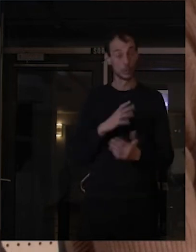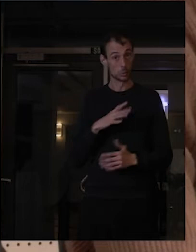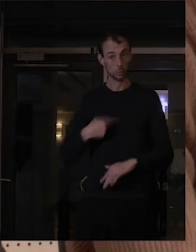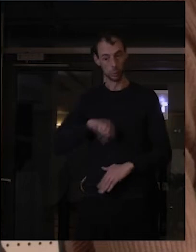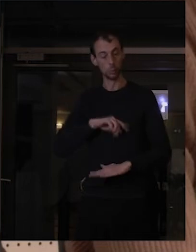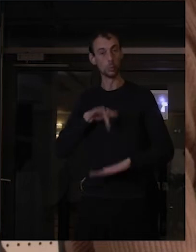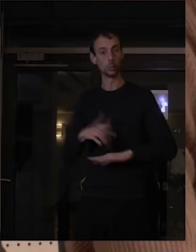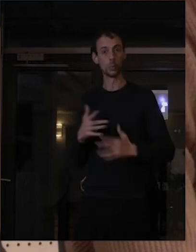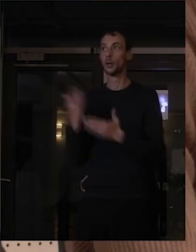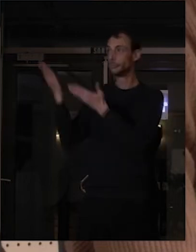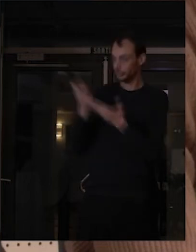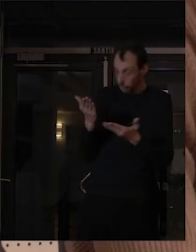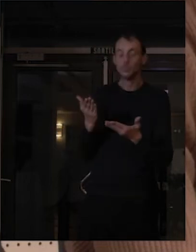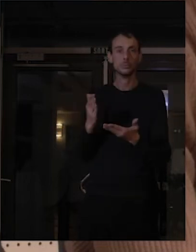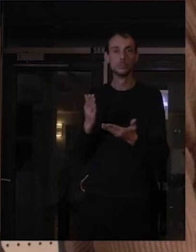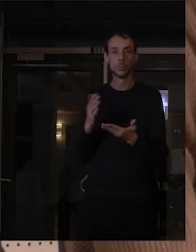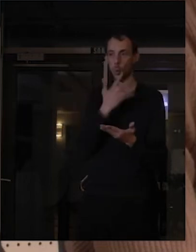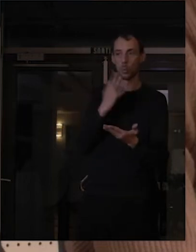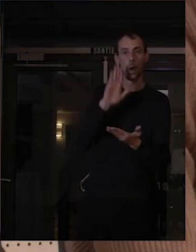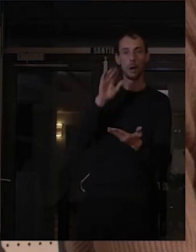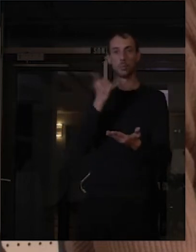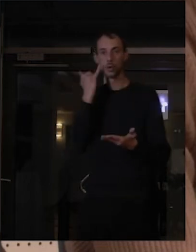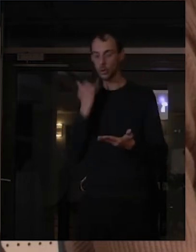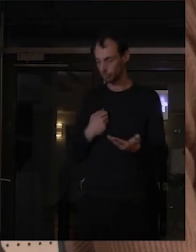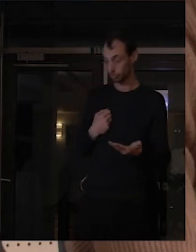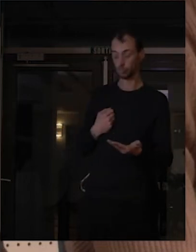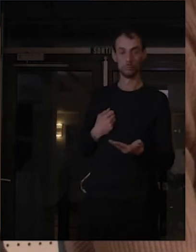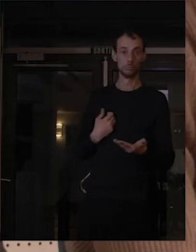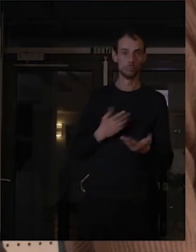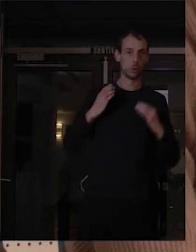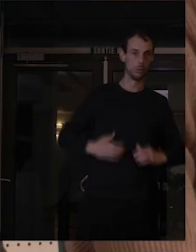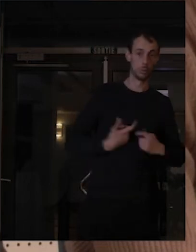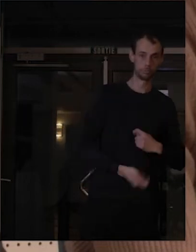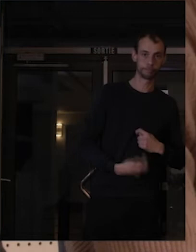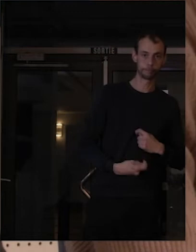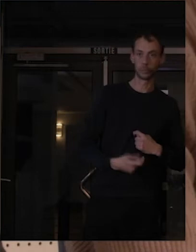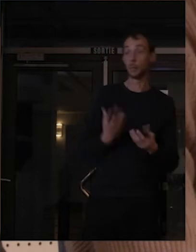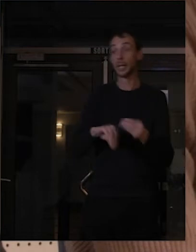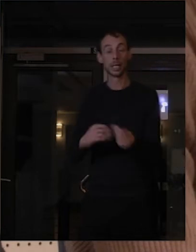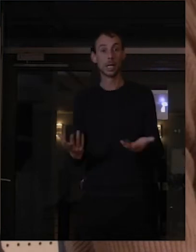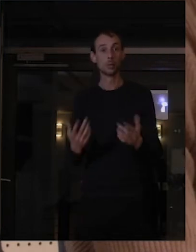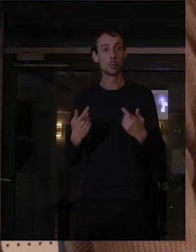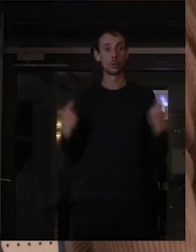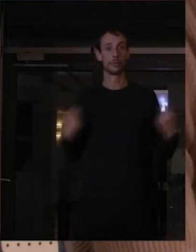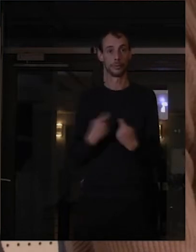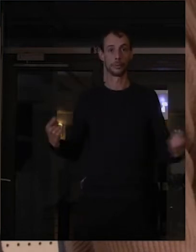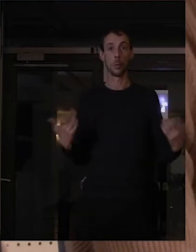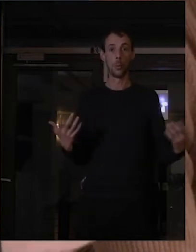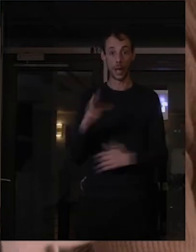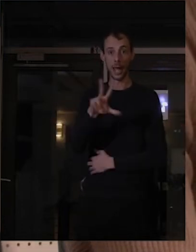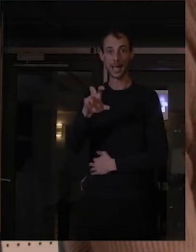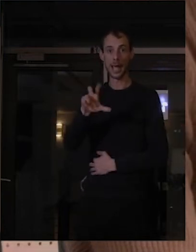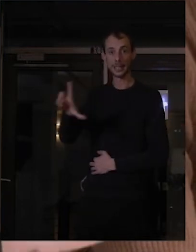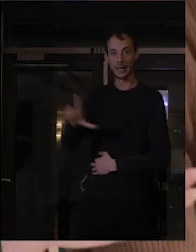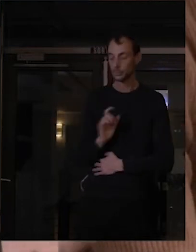pas du tout aux couleurs du club. J'étais déjà au Girondins de Bordeaux, et un maillot en taille XL. Voilà. Donc pour le coup, c'était pas la faute